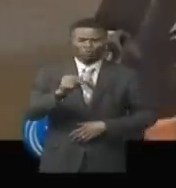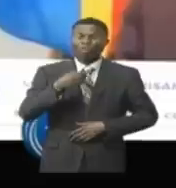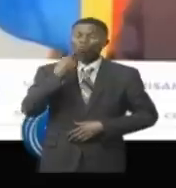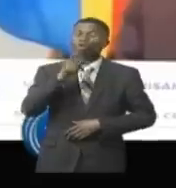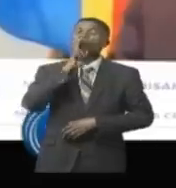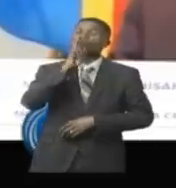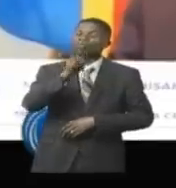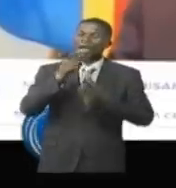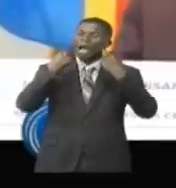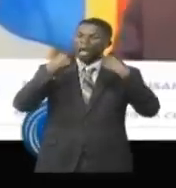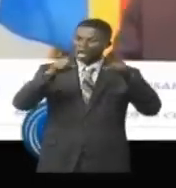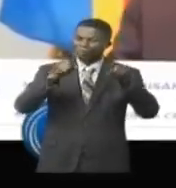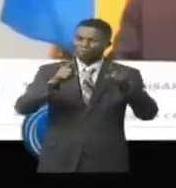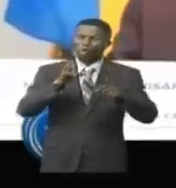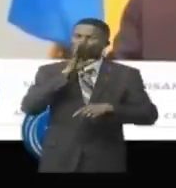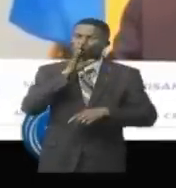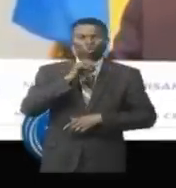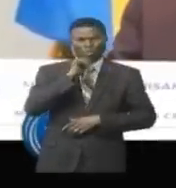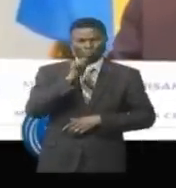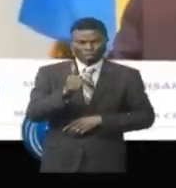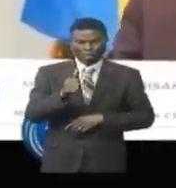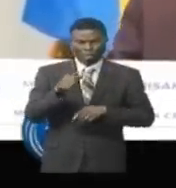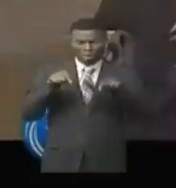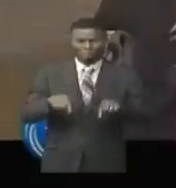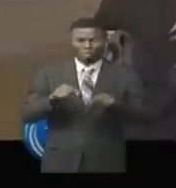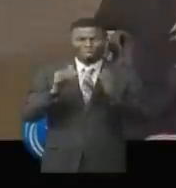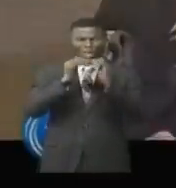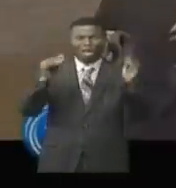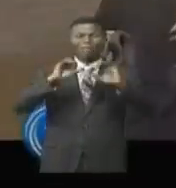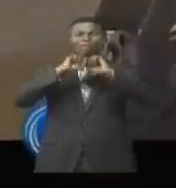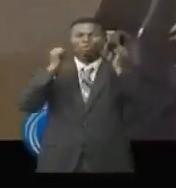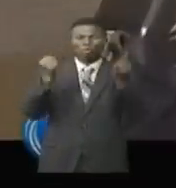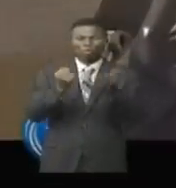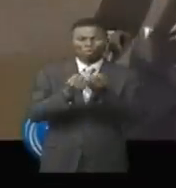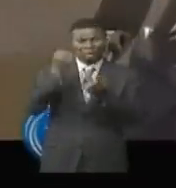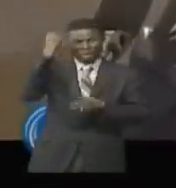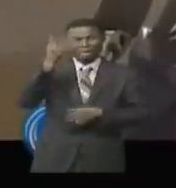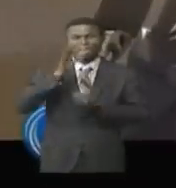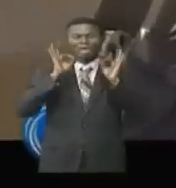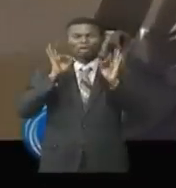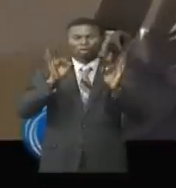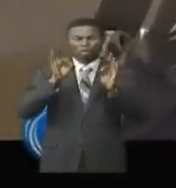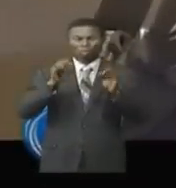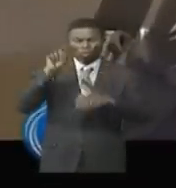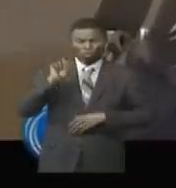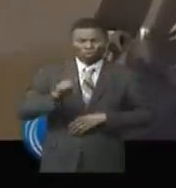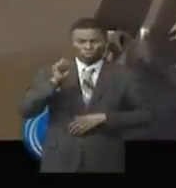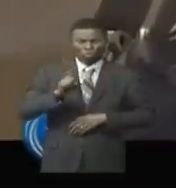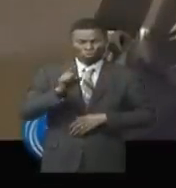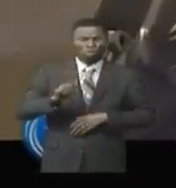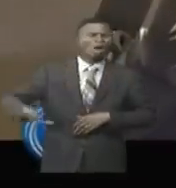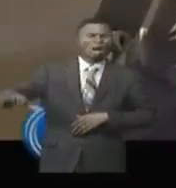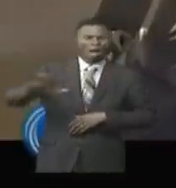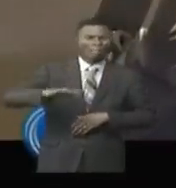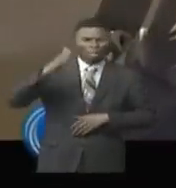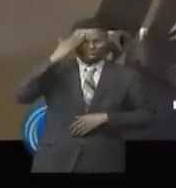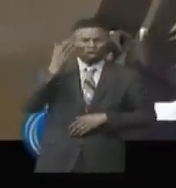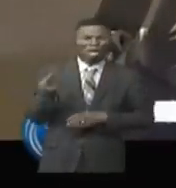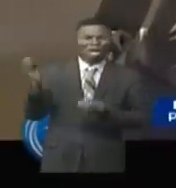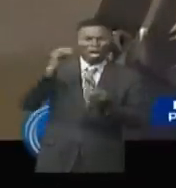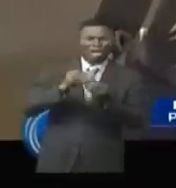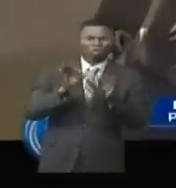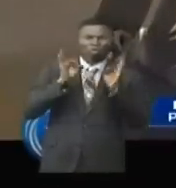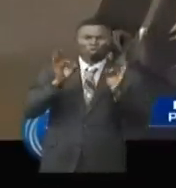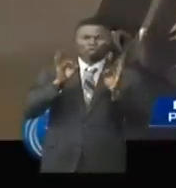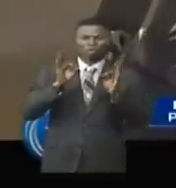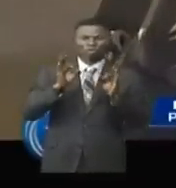la vérité. Évidemment, en maintenant la paix sociale, cette nouvelle image doit être comprise comme le renouvellement de